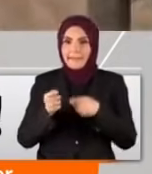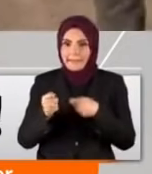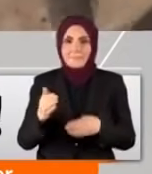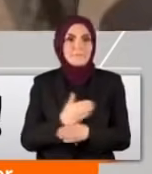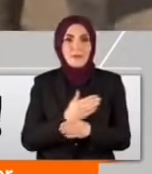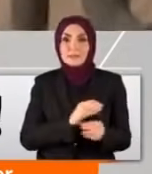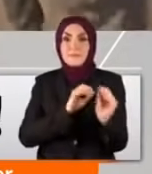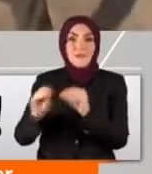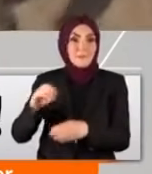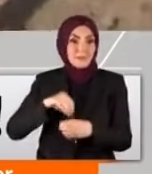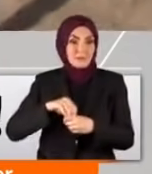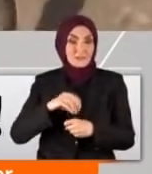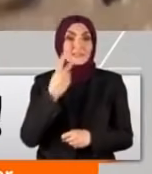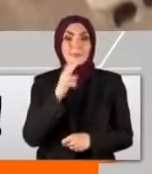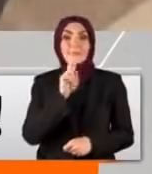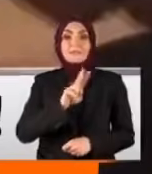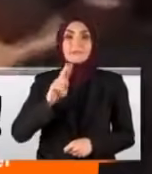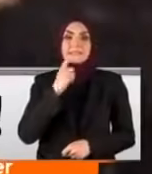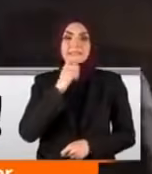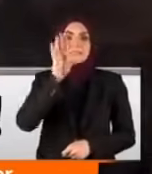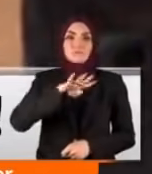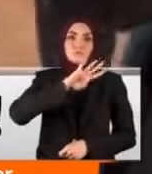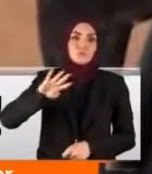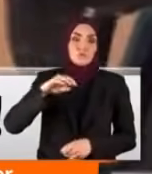bütçesinde 522 milyon dolarlık fon talep etti.